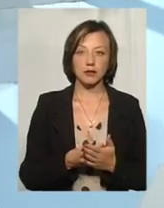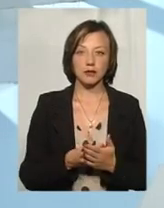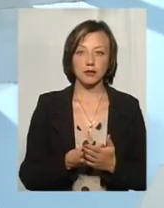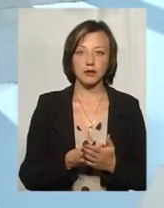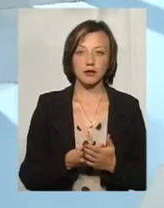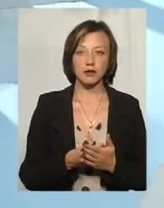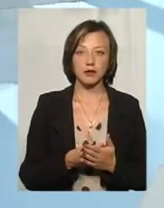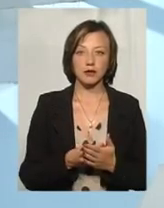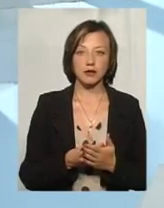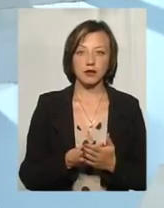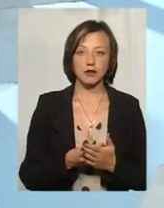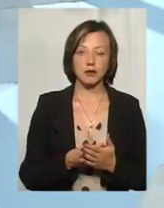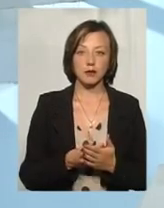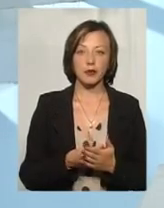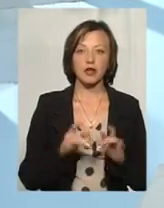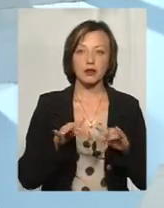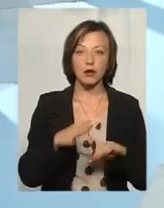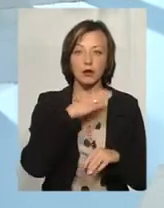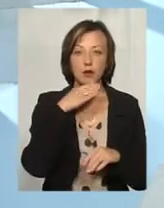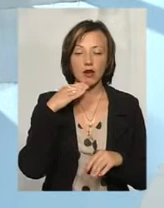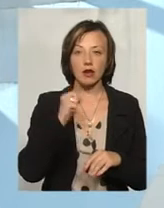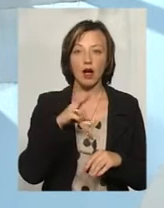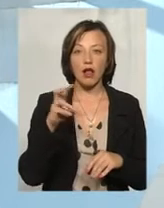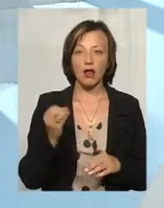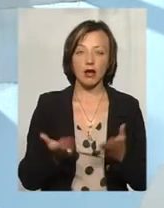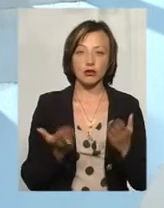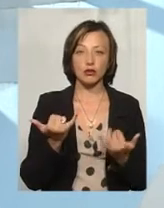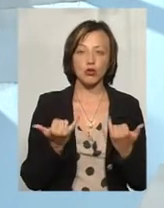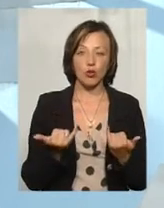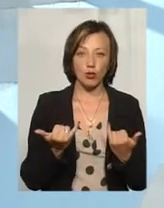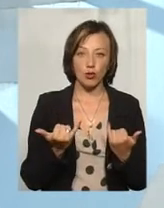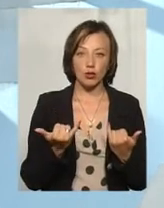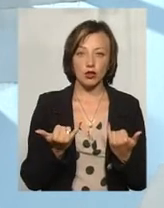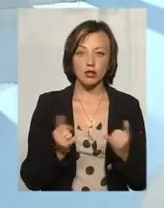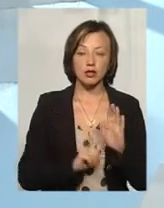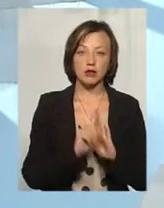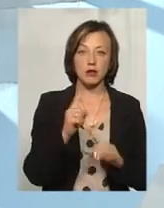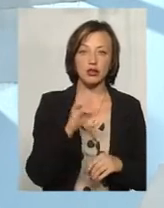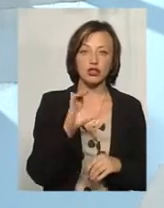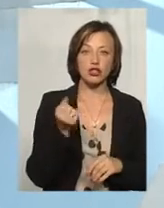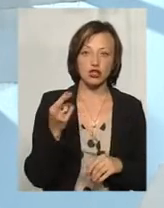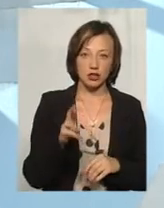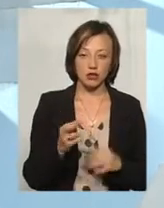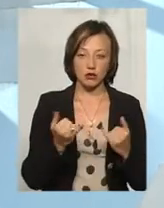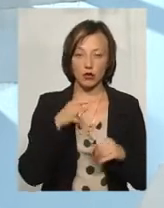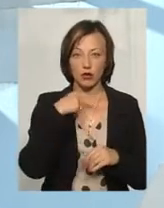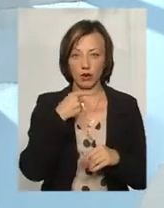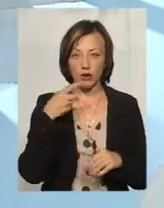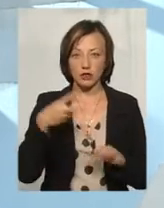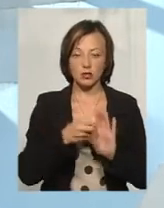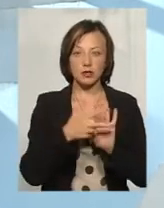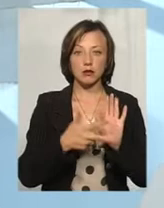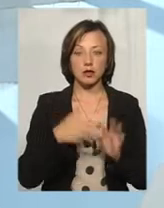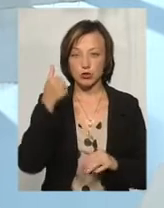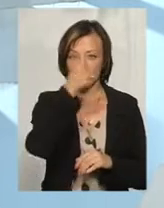І таких заходів досить багато. Але якщо ми сьогодні, там, чи з 1 січня, як ми сьогодні обговорюємо,